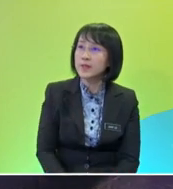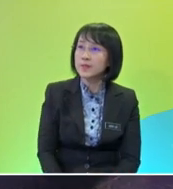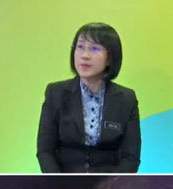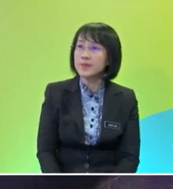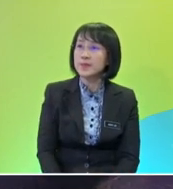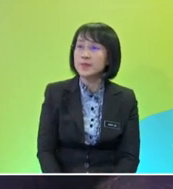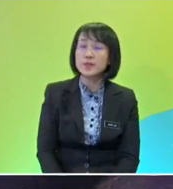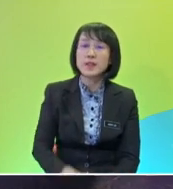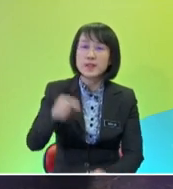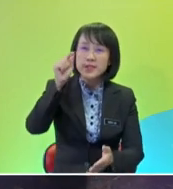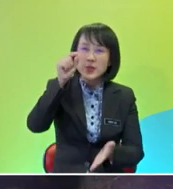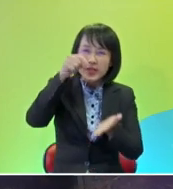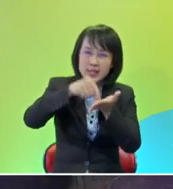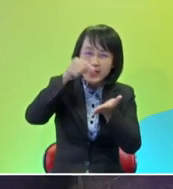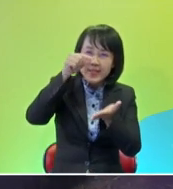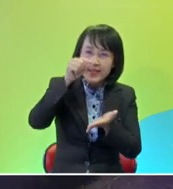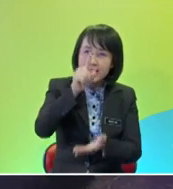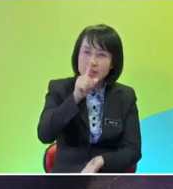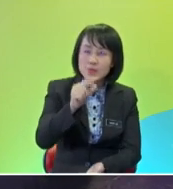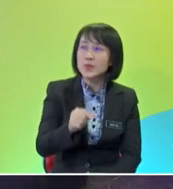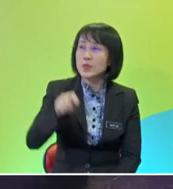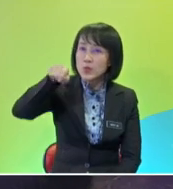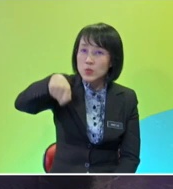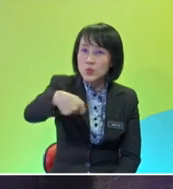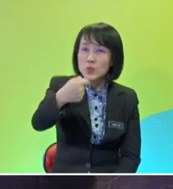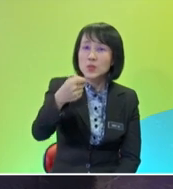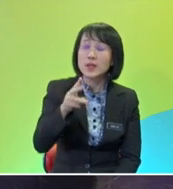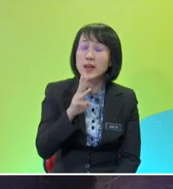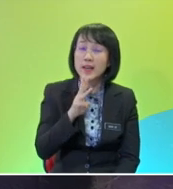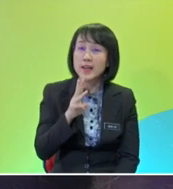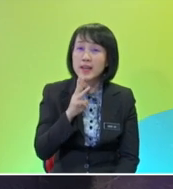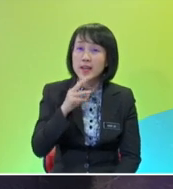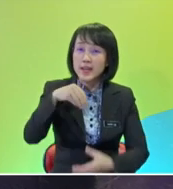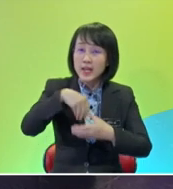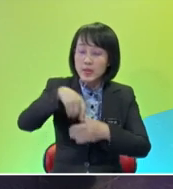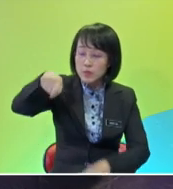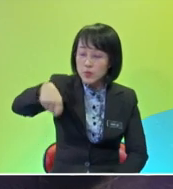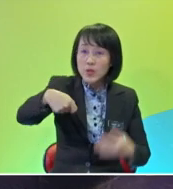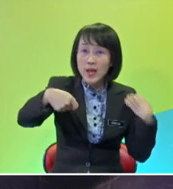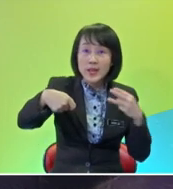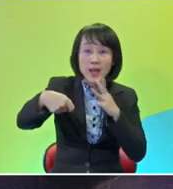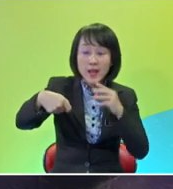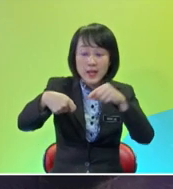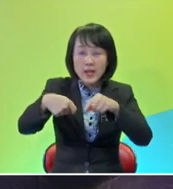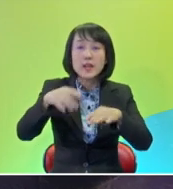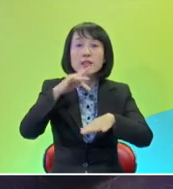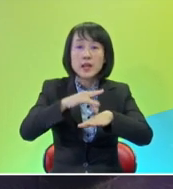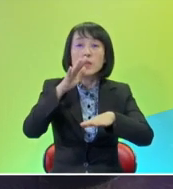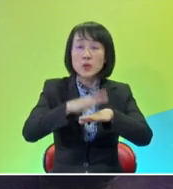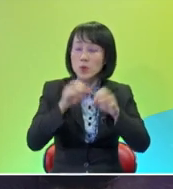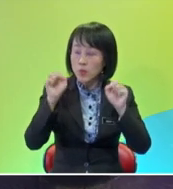ada setitik air pun boleh kan? Kalau ada satu sudu air dalam sudu makan tu, dia boleh bertelur. Wah, okey